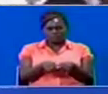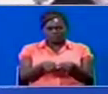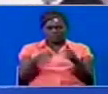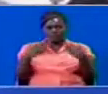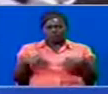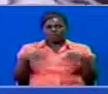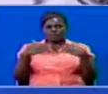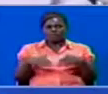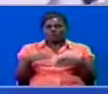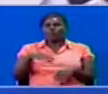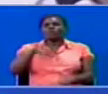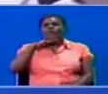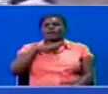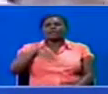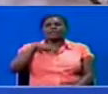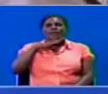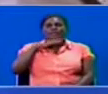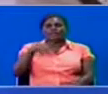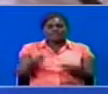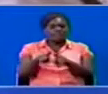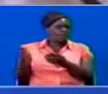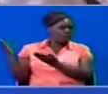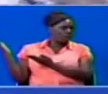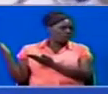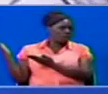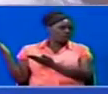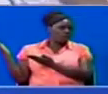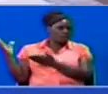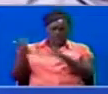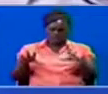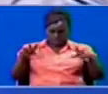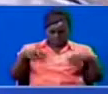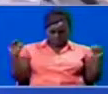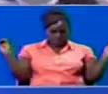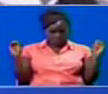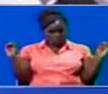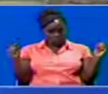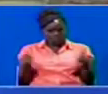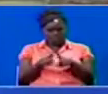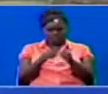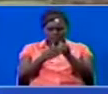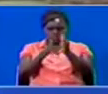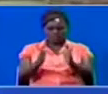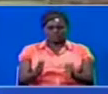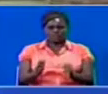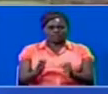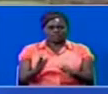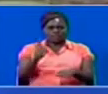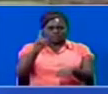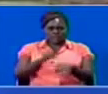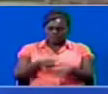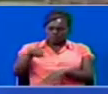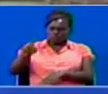watu kwa njia yenye tumeona vile mzee Haemba ameenda. It is unacceptable to us as leaders. Wakati wewe